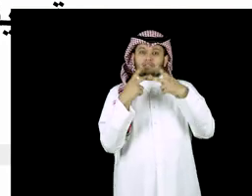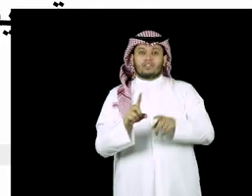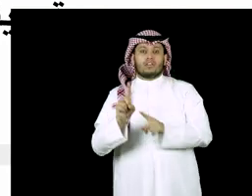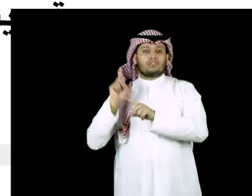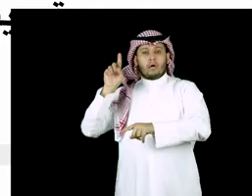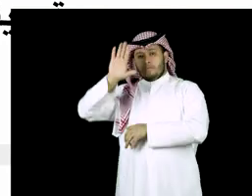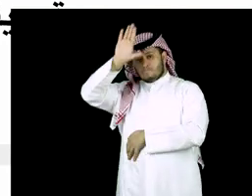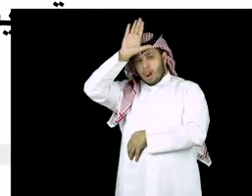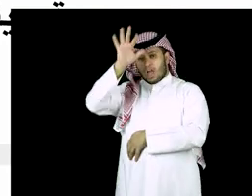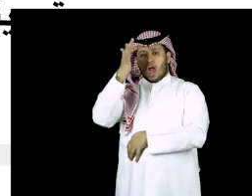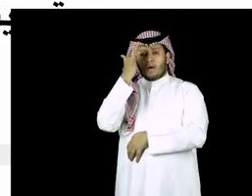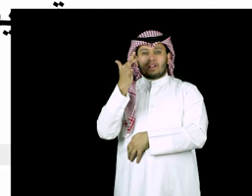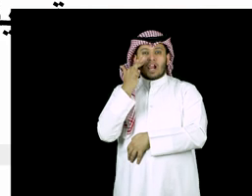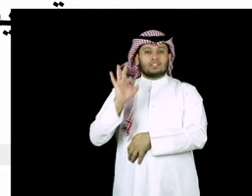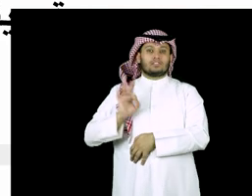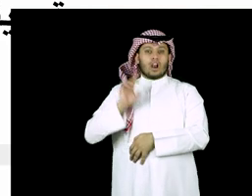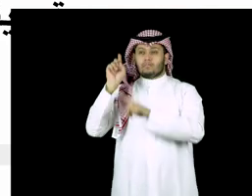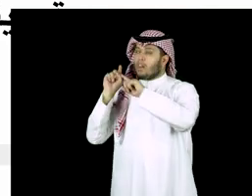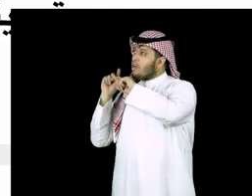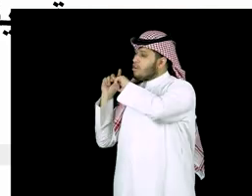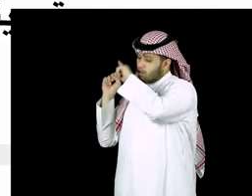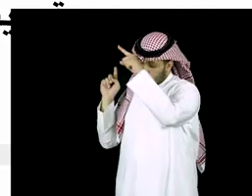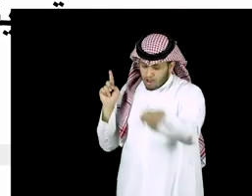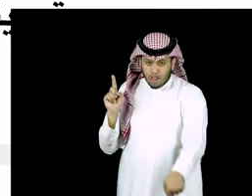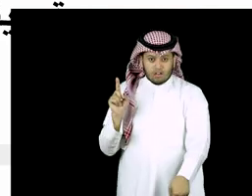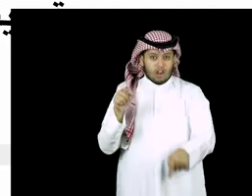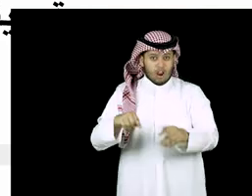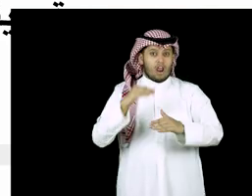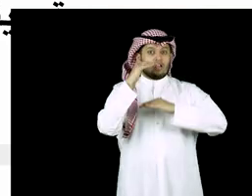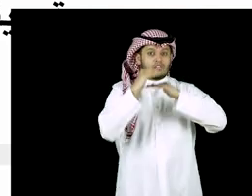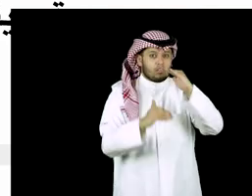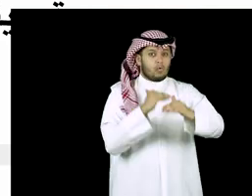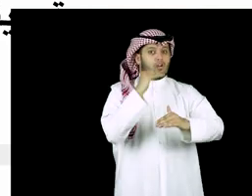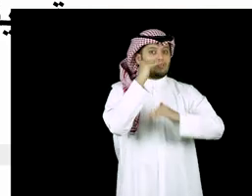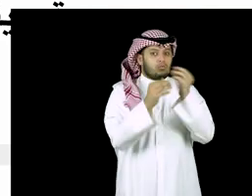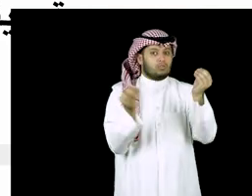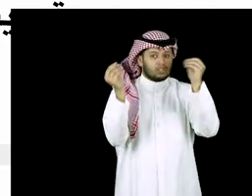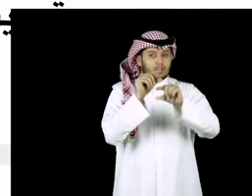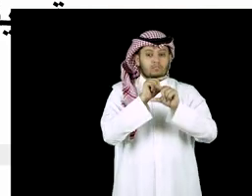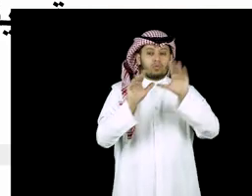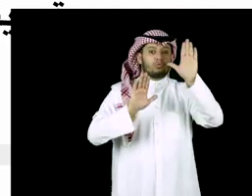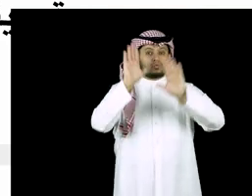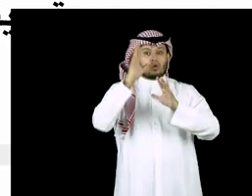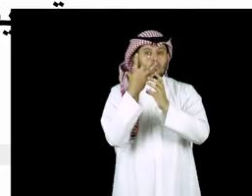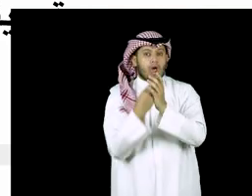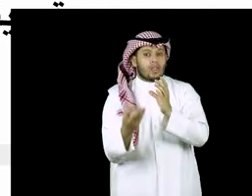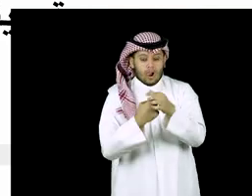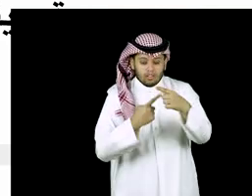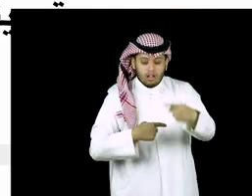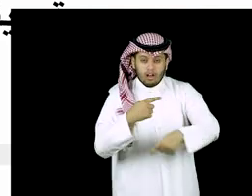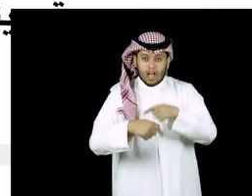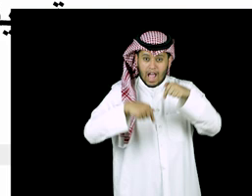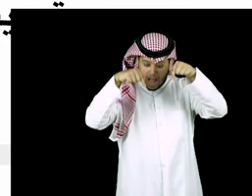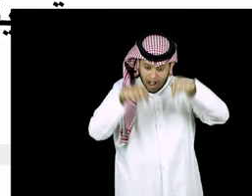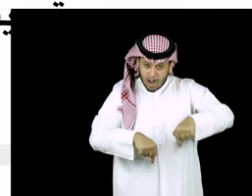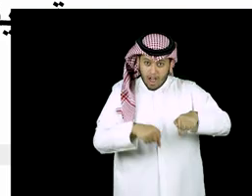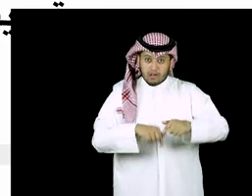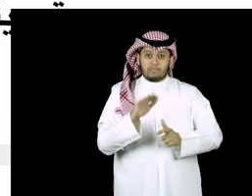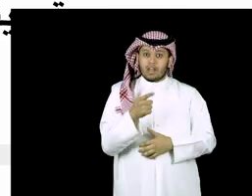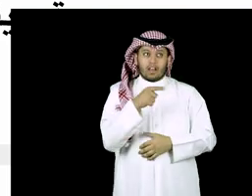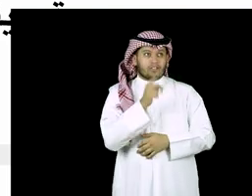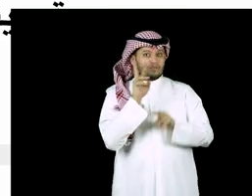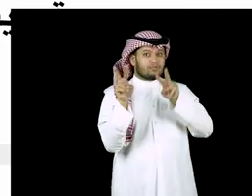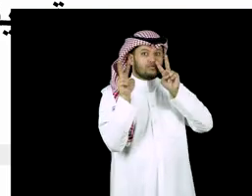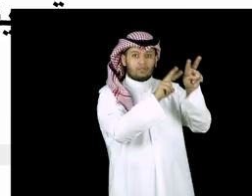عبد العزيز يرحمه الله، وتطور مبدأ الشورى على يد أبنائه حتى وصل الآن إلى